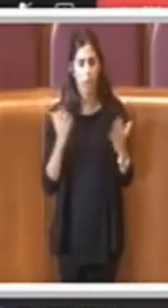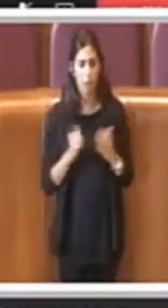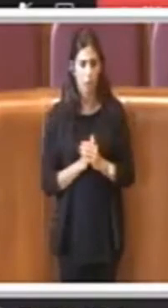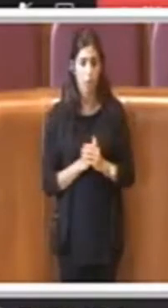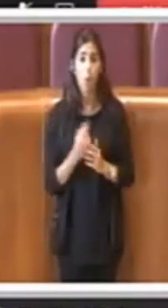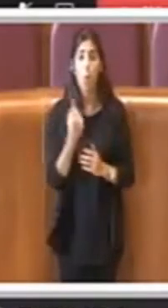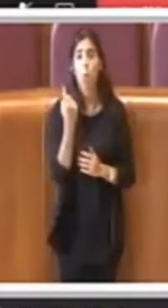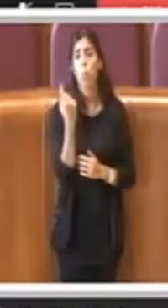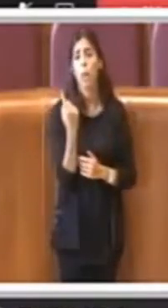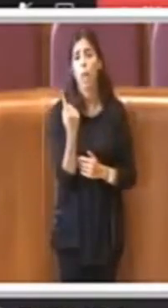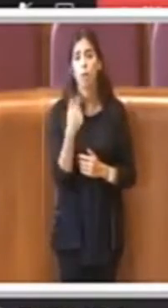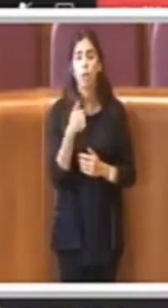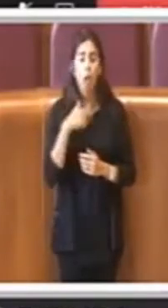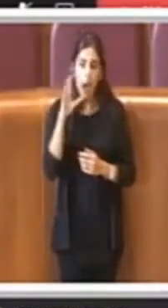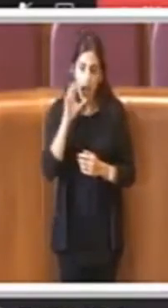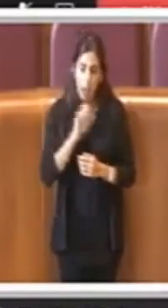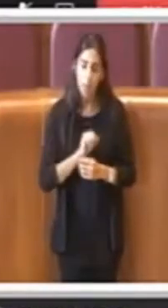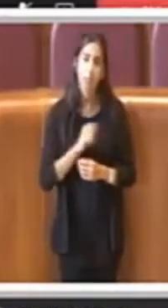alcune posizioni politiche